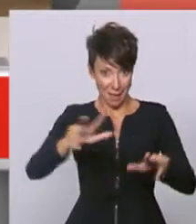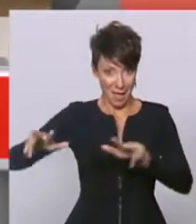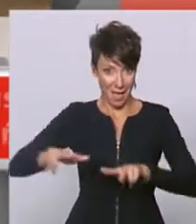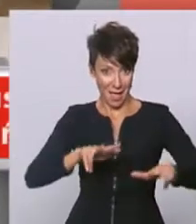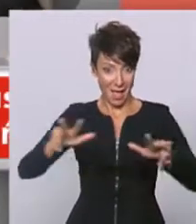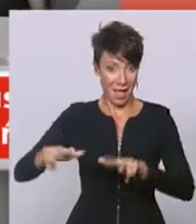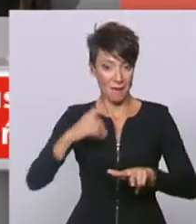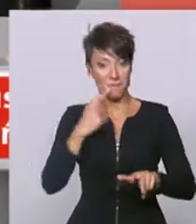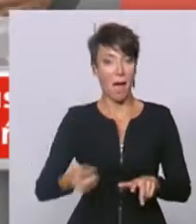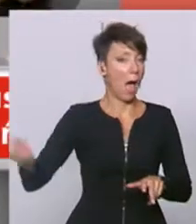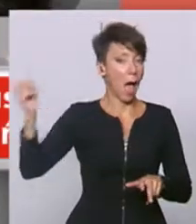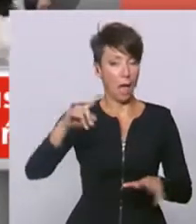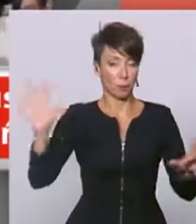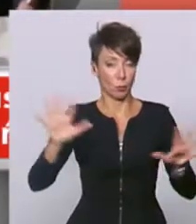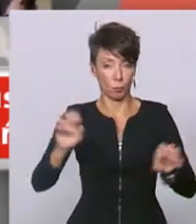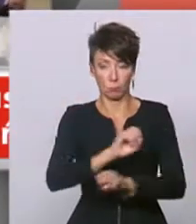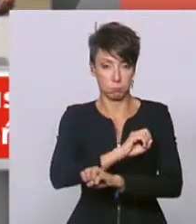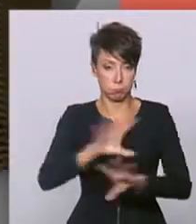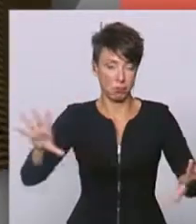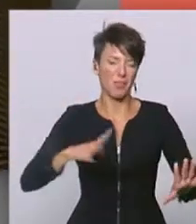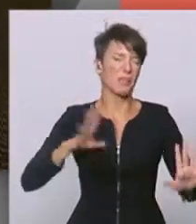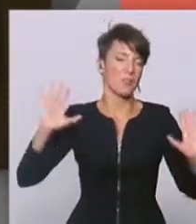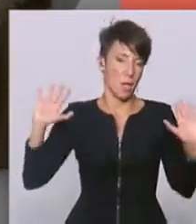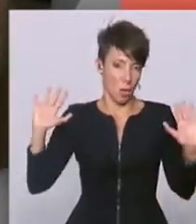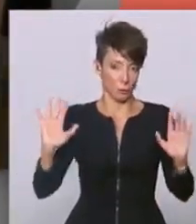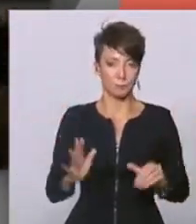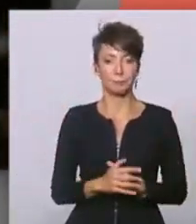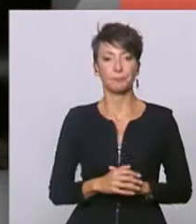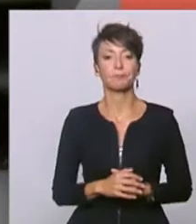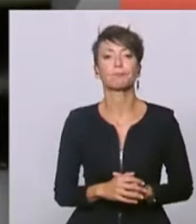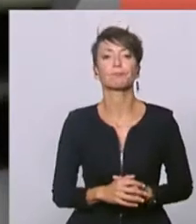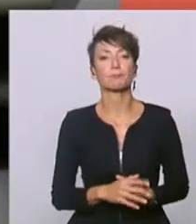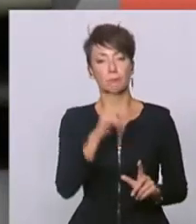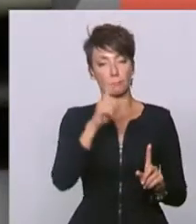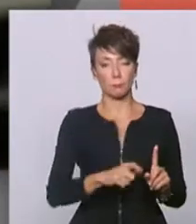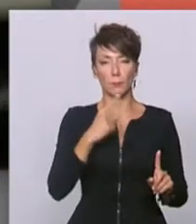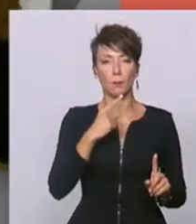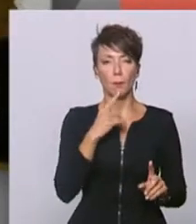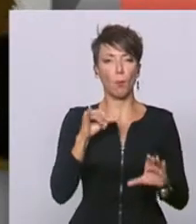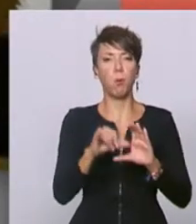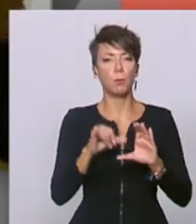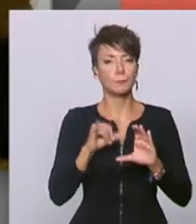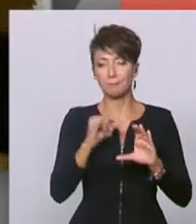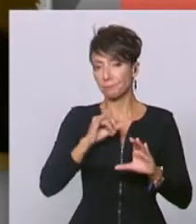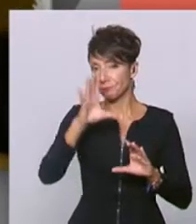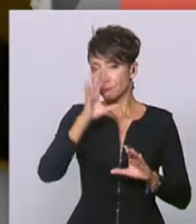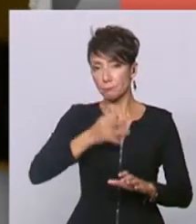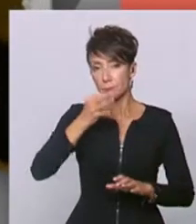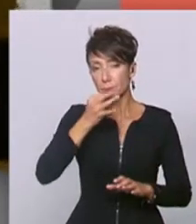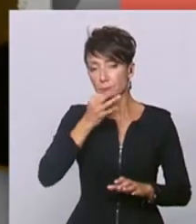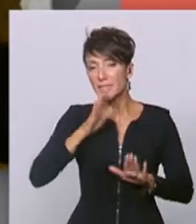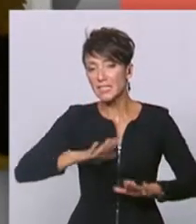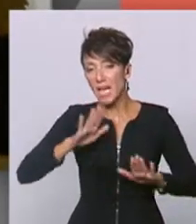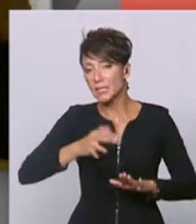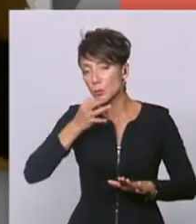είμαι πρωτοσέλιδο στα κανάλια και τις εφημερίδες, θα τους δώσω τροφή. Όπως λέει, τα 15 ηχητικά μηνύματα που έχει ανεβάσει στο YouTube είναι αυθεντικά και μιλά σιγά, γιατί η